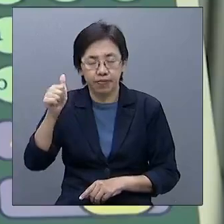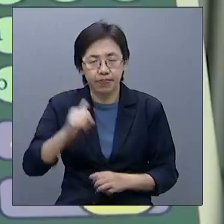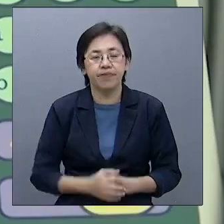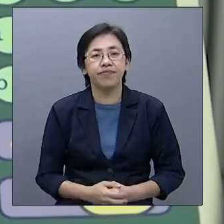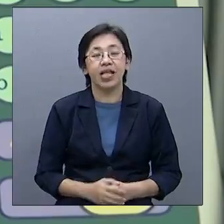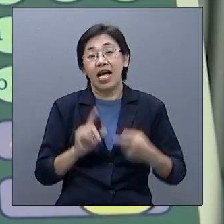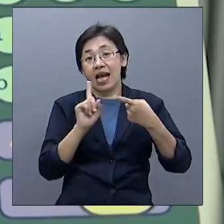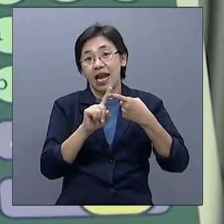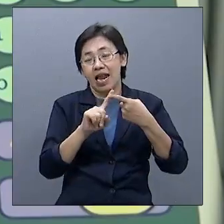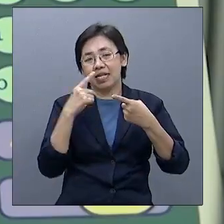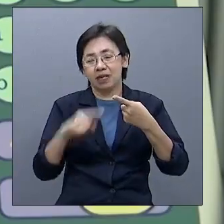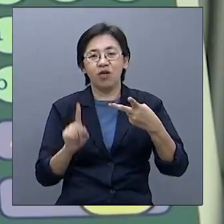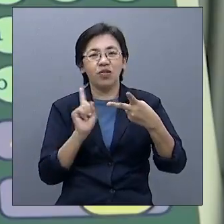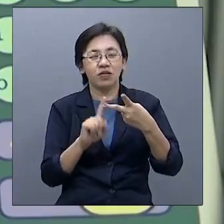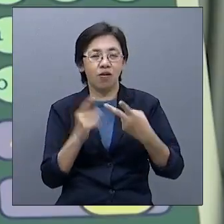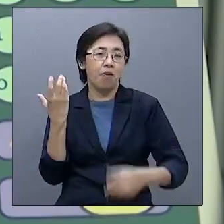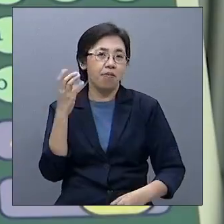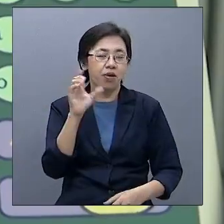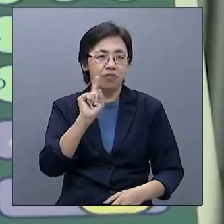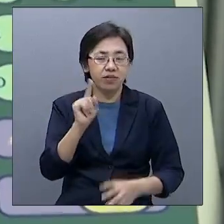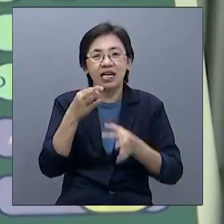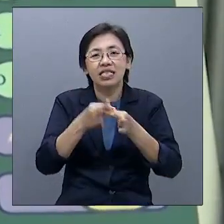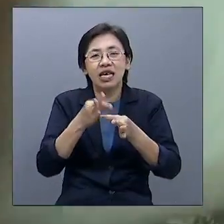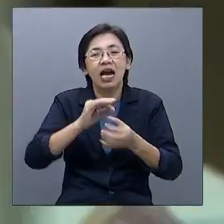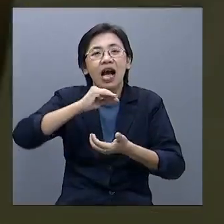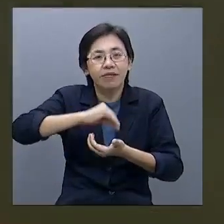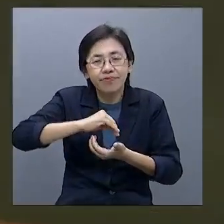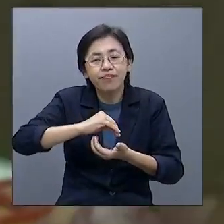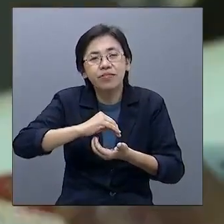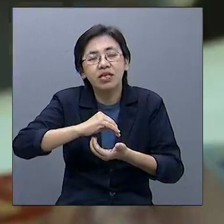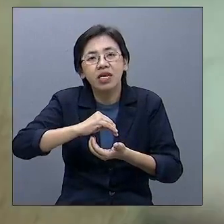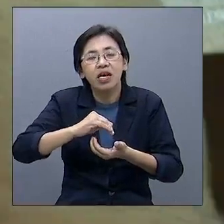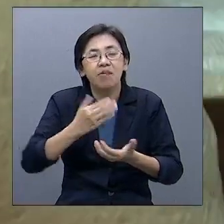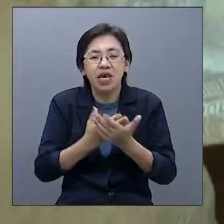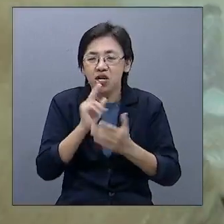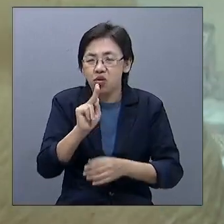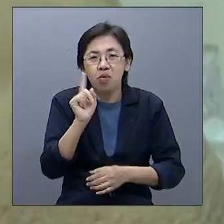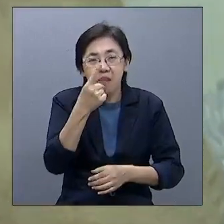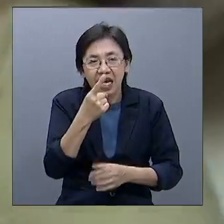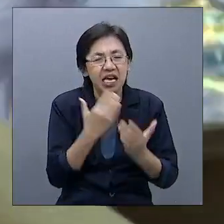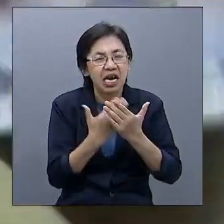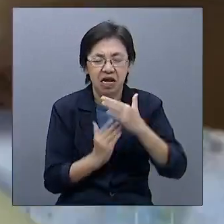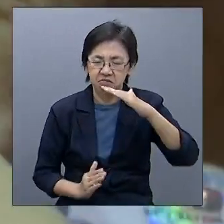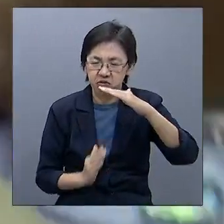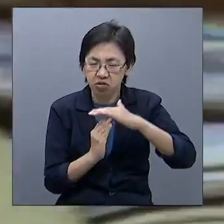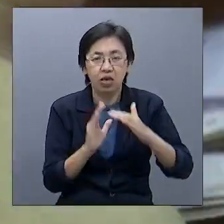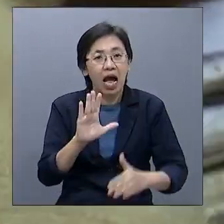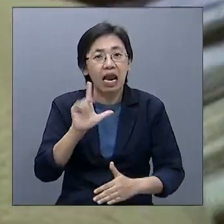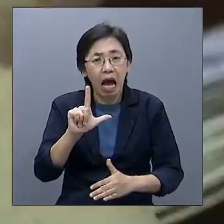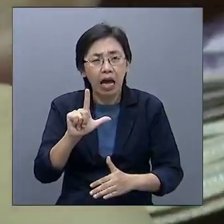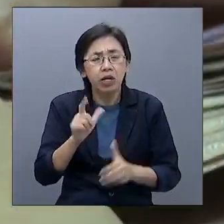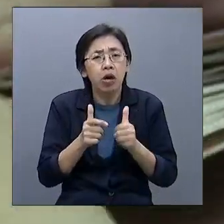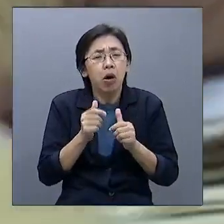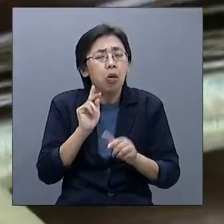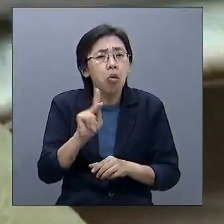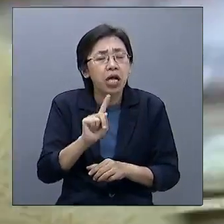จากที่มีผู้โพสต์ครับให้ข้อมูลว่าธนาคารอาคารสงเคราะห์ออกสินเชื่อใหม่รับสูงสุด5ล้านบาทผ่านไลน์ทางธ